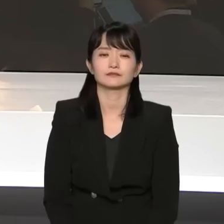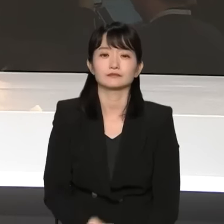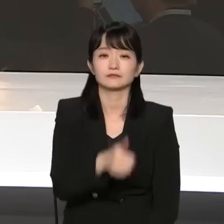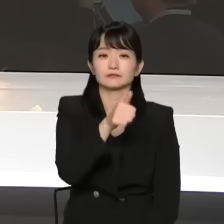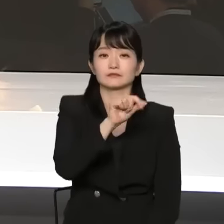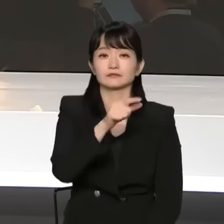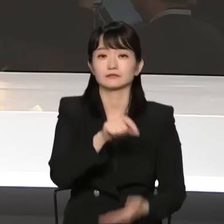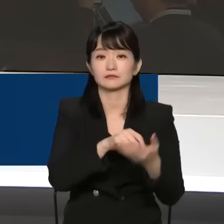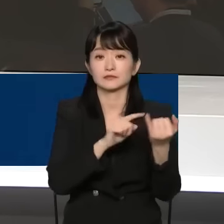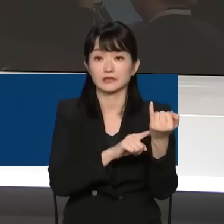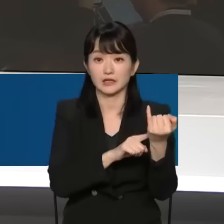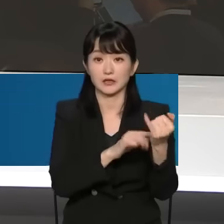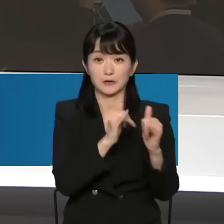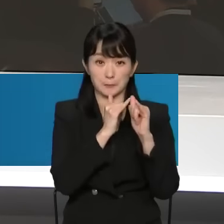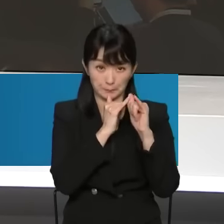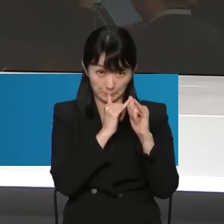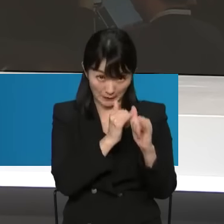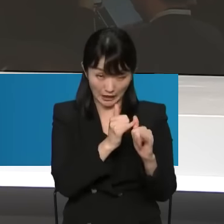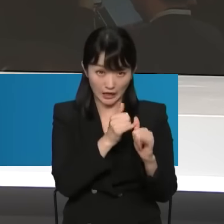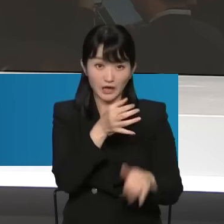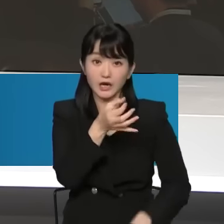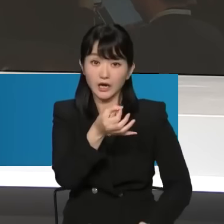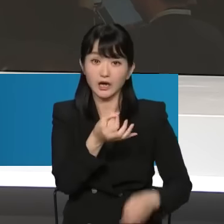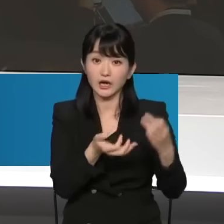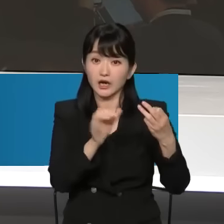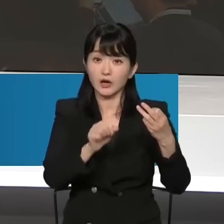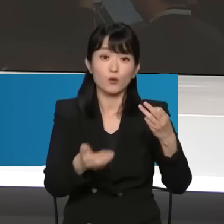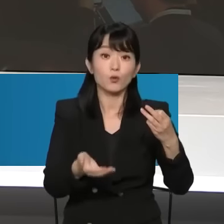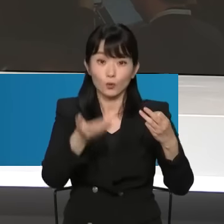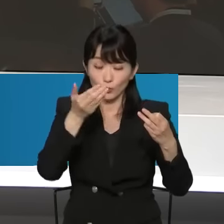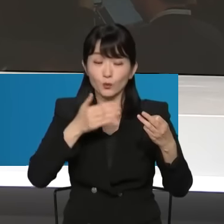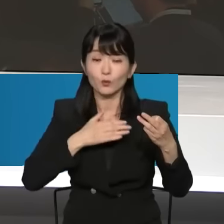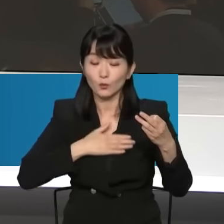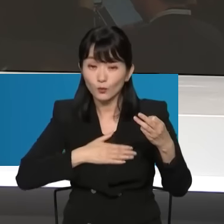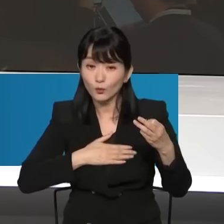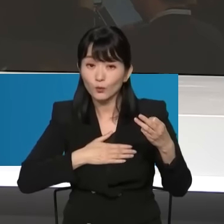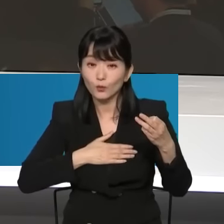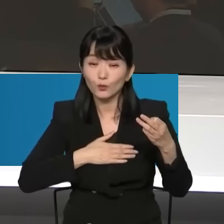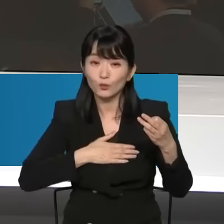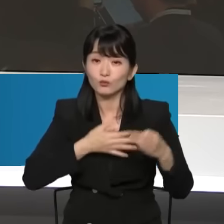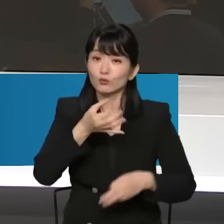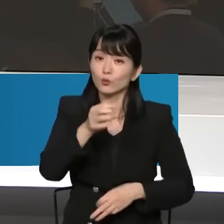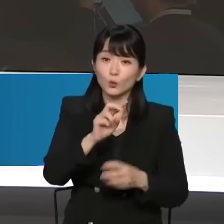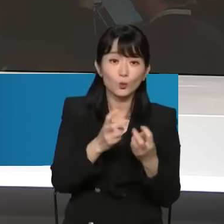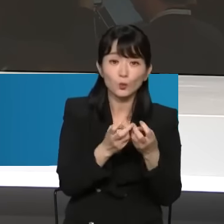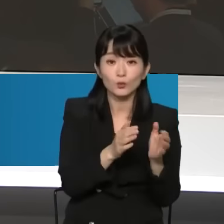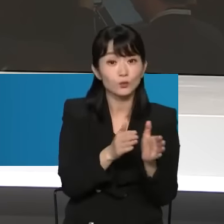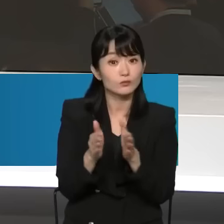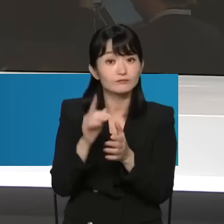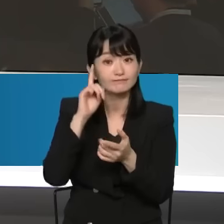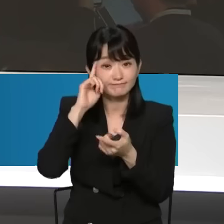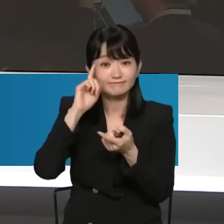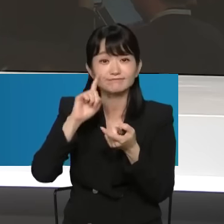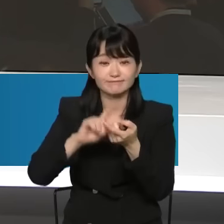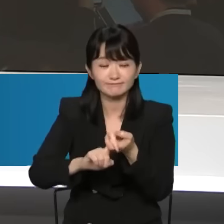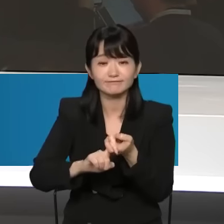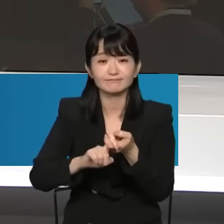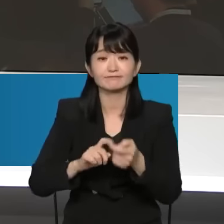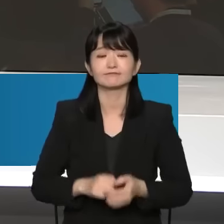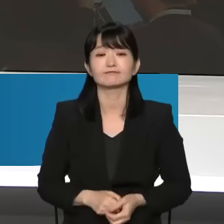한강 작가가 받을 노벨상 상금이 13억 원이 넘는 걸로 알려지면서 이 상금이 어떻게 마련되는지도